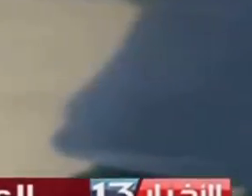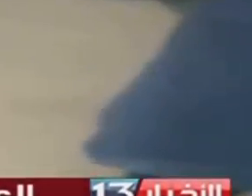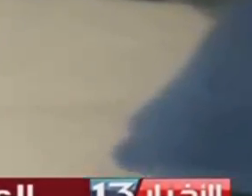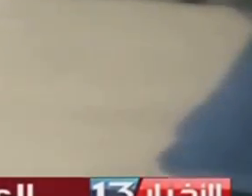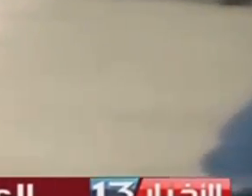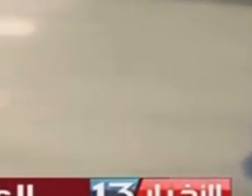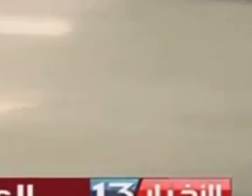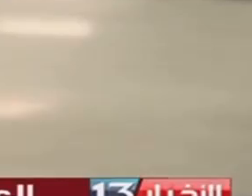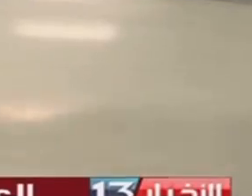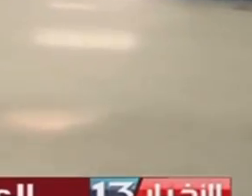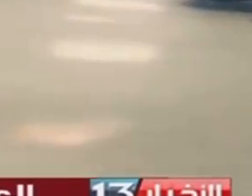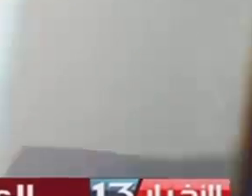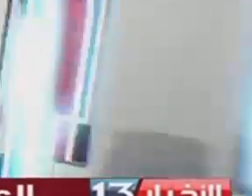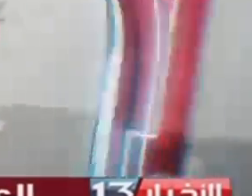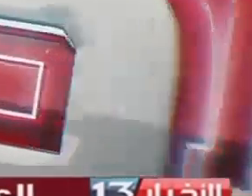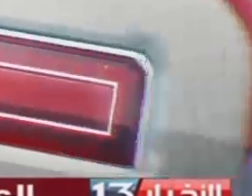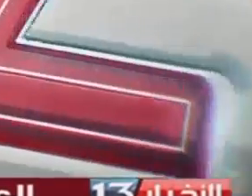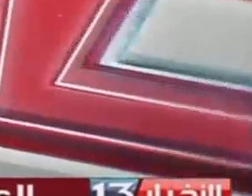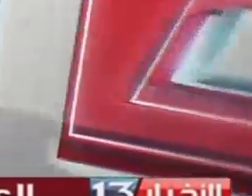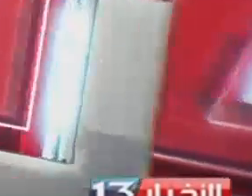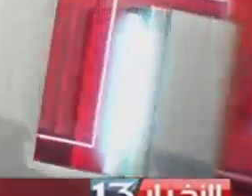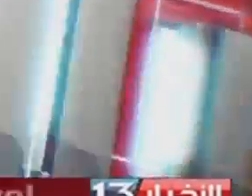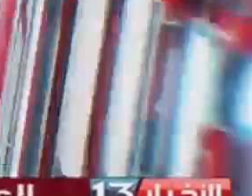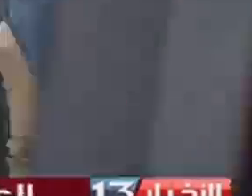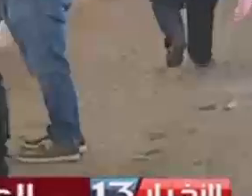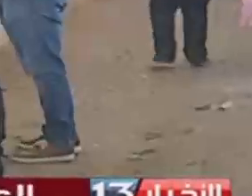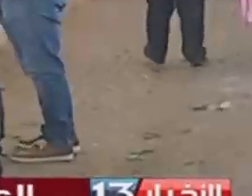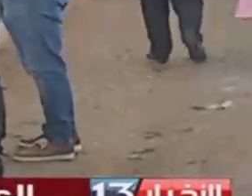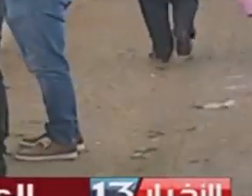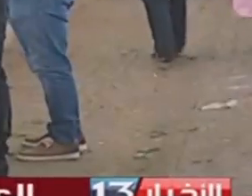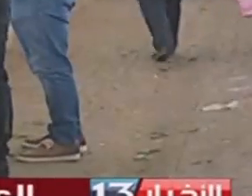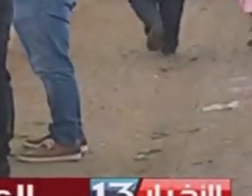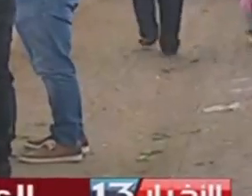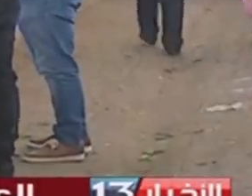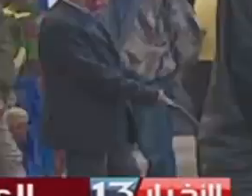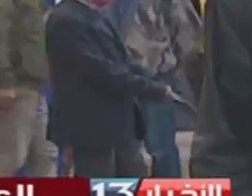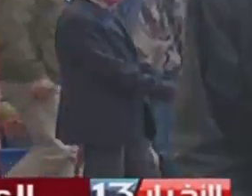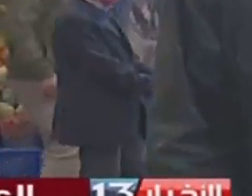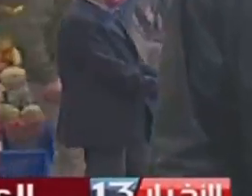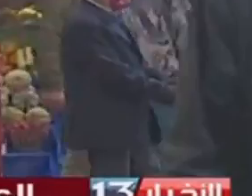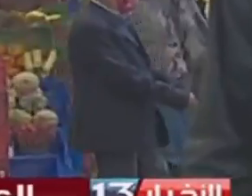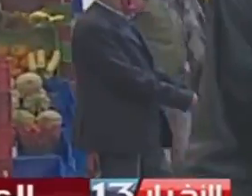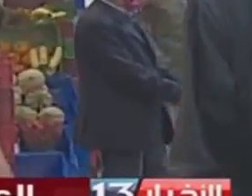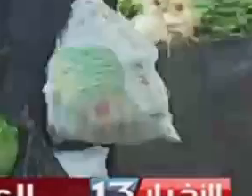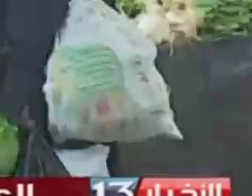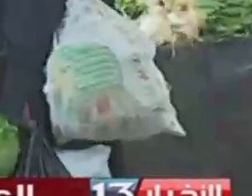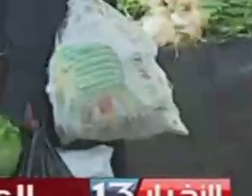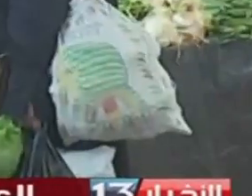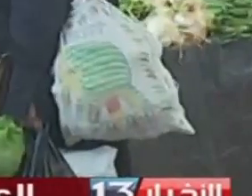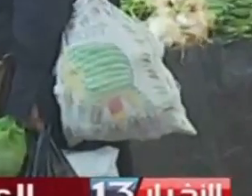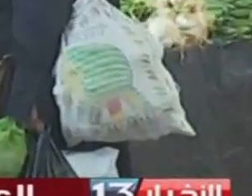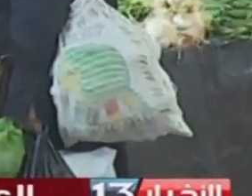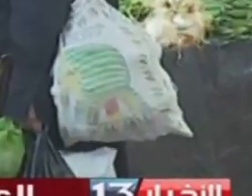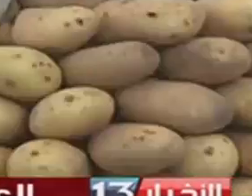في المساعدة على إنقاذ المرضى من فيروس كورونا. في خضم الحجر الصحي الشامل، وزارة التجارة تؤكد وفرة